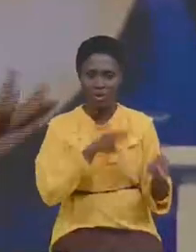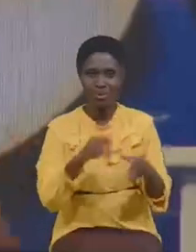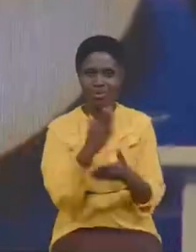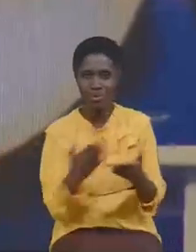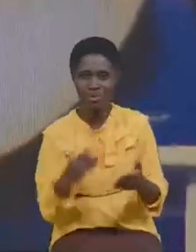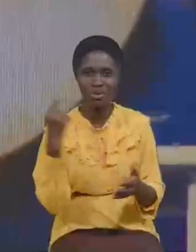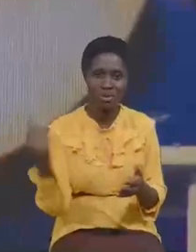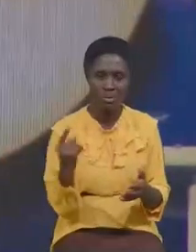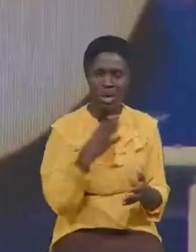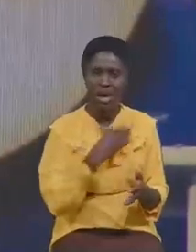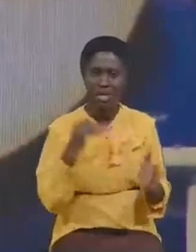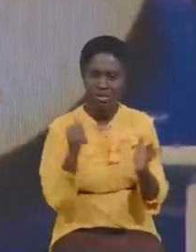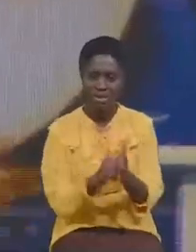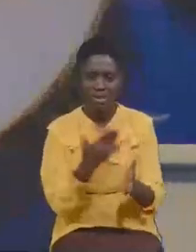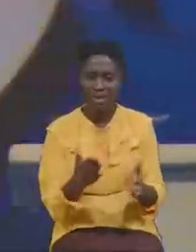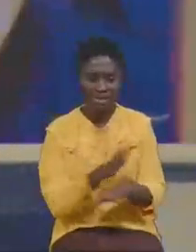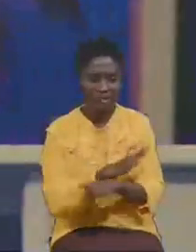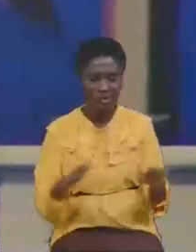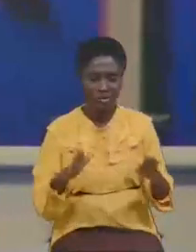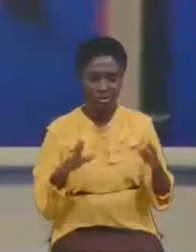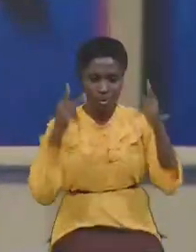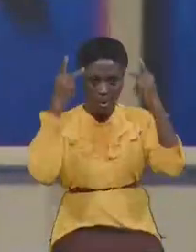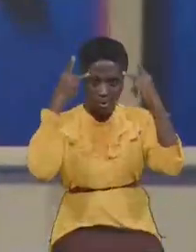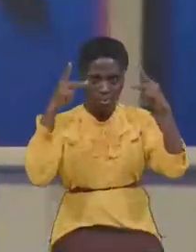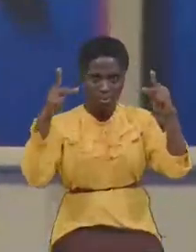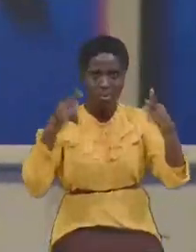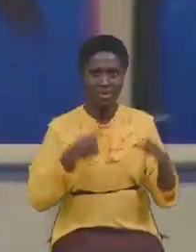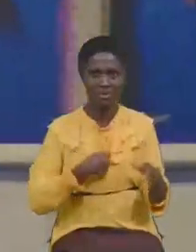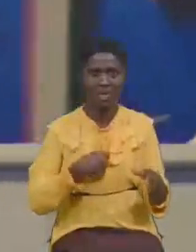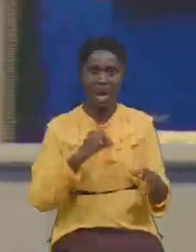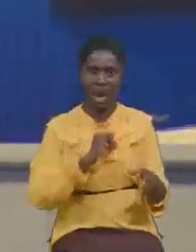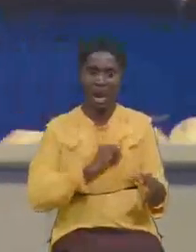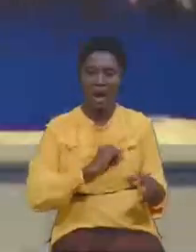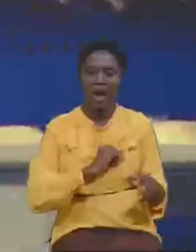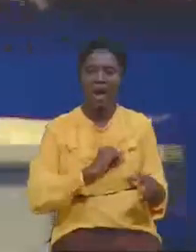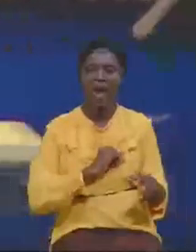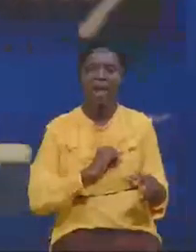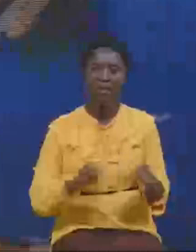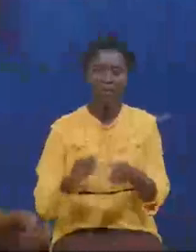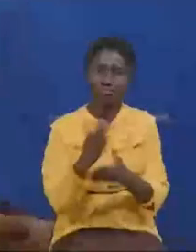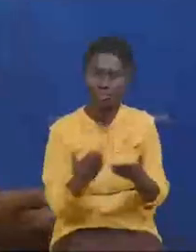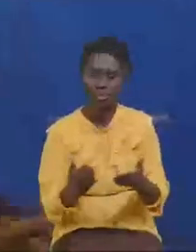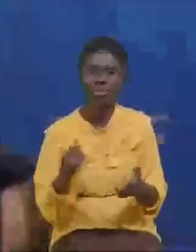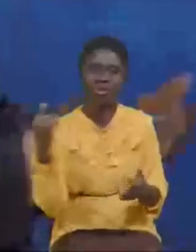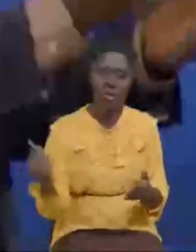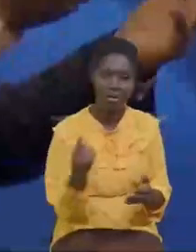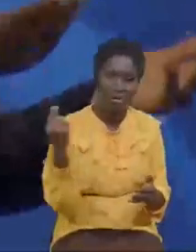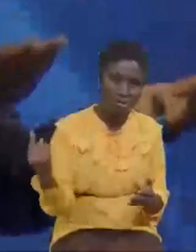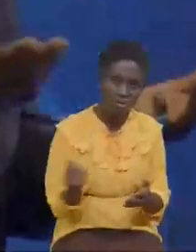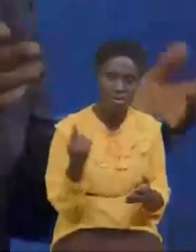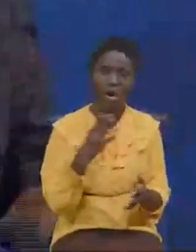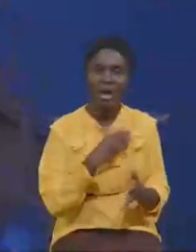chose ne me fait pas prospérer, je fais quelque chose et la chose ne m'a pas aidé